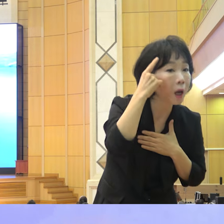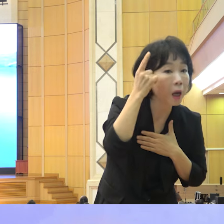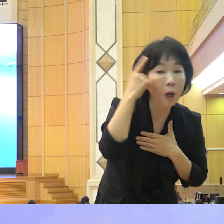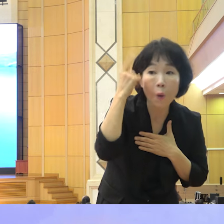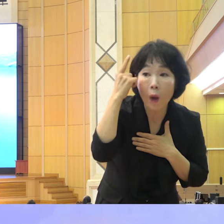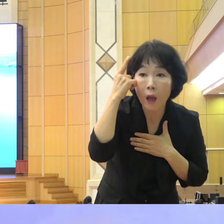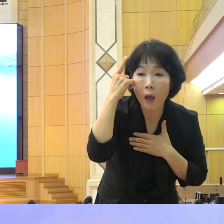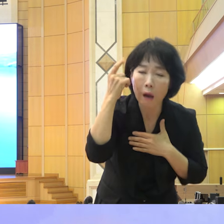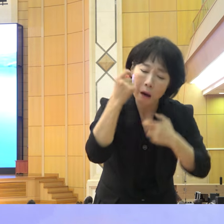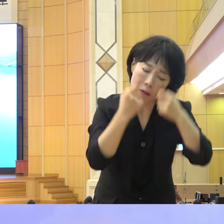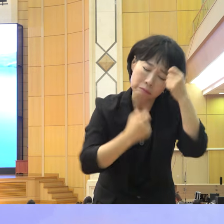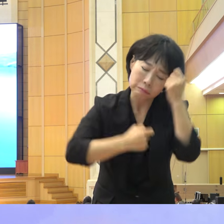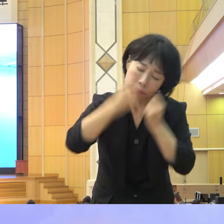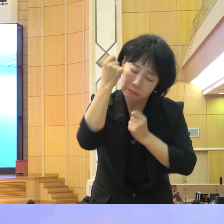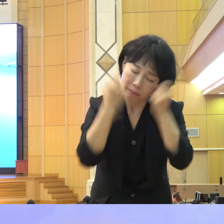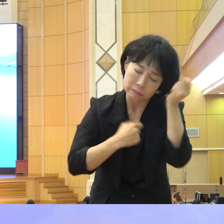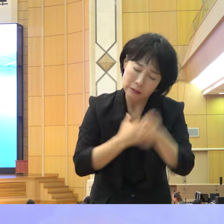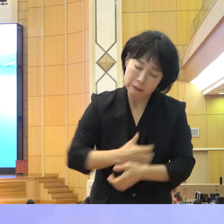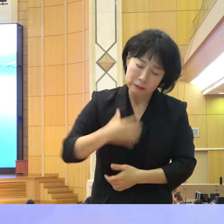왜